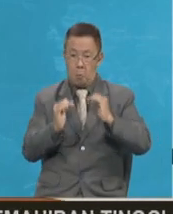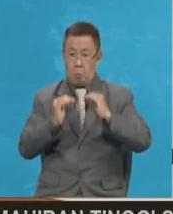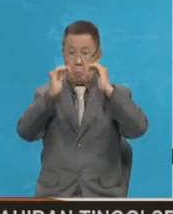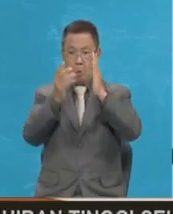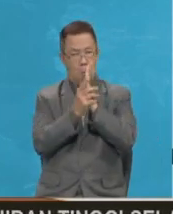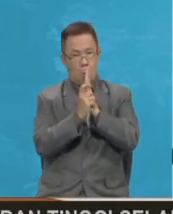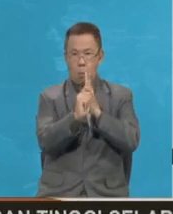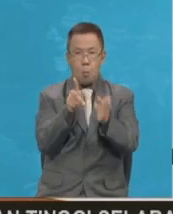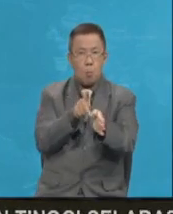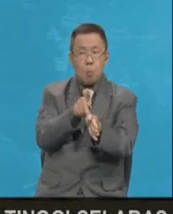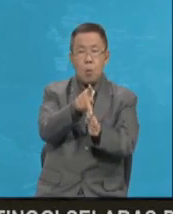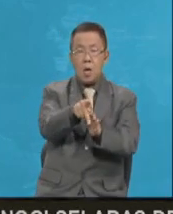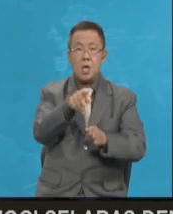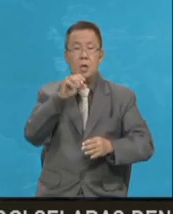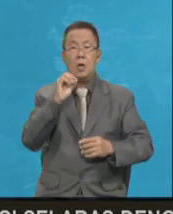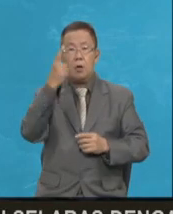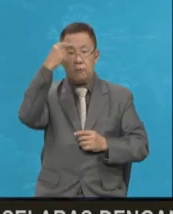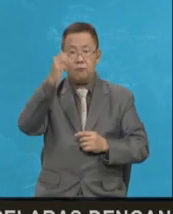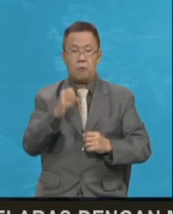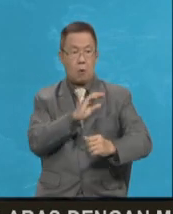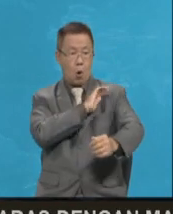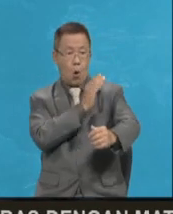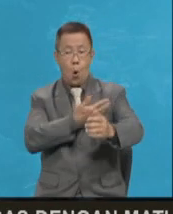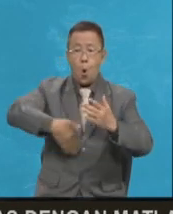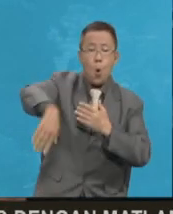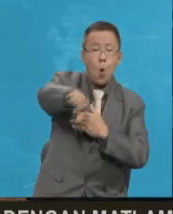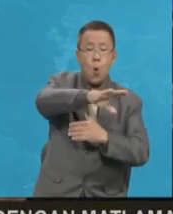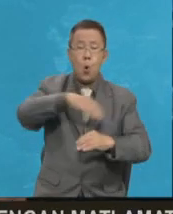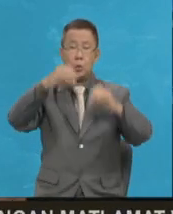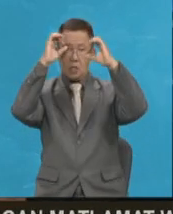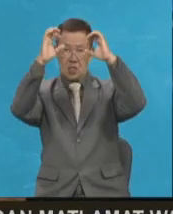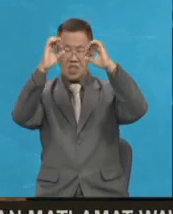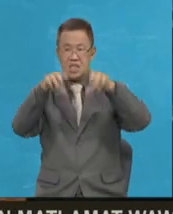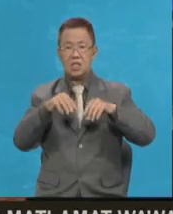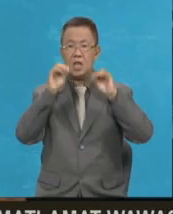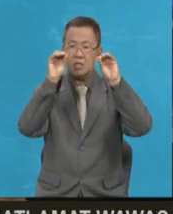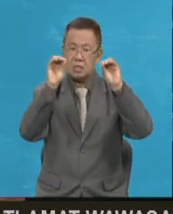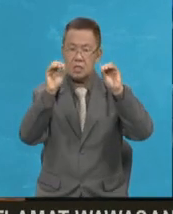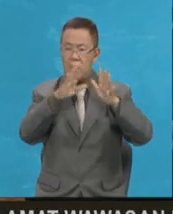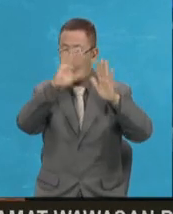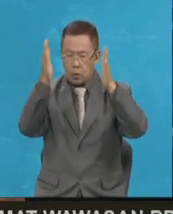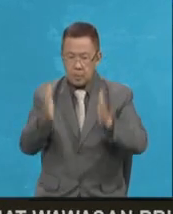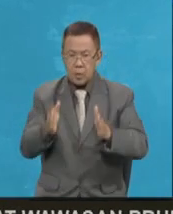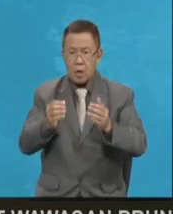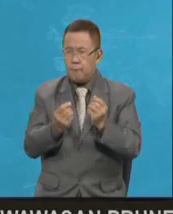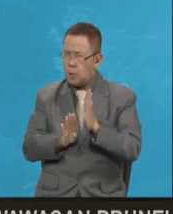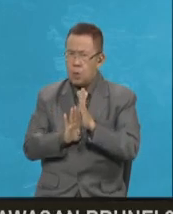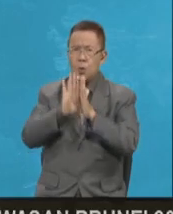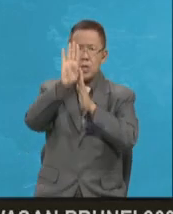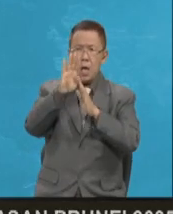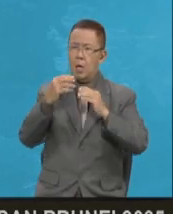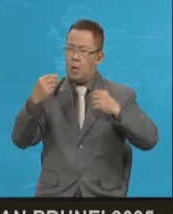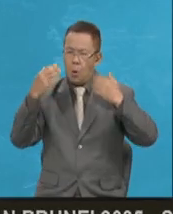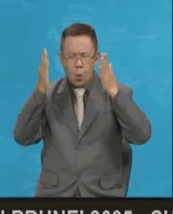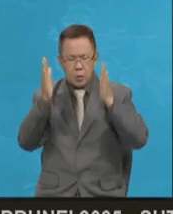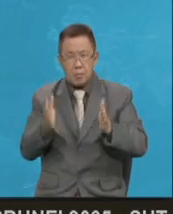profesional berterusan CBD pagi tenaga pengajar pemimpin sekolah dan pakar yang diperlukan untuk pembangunan sumber